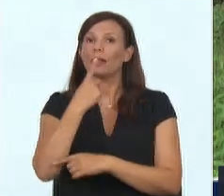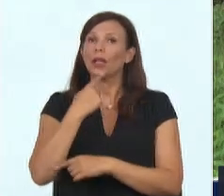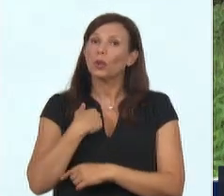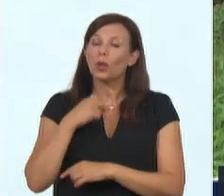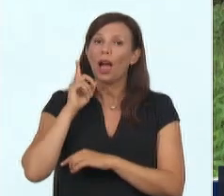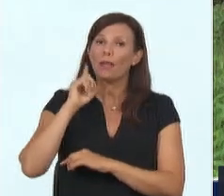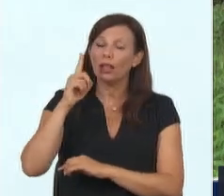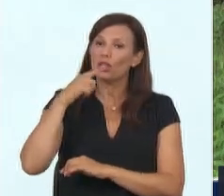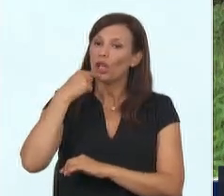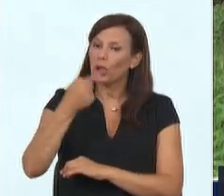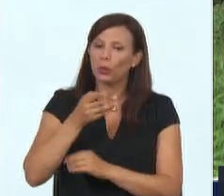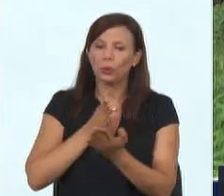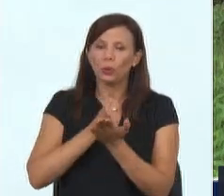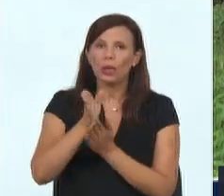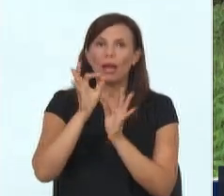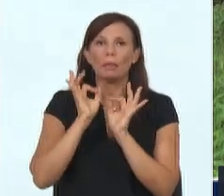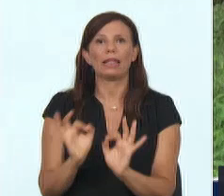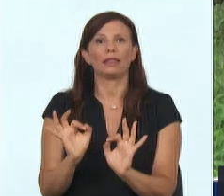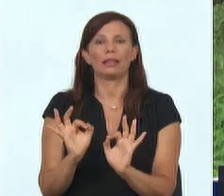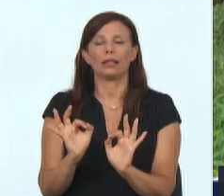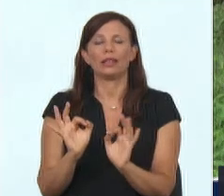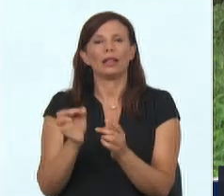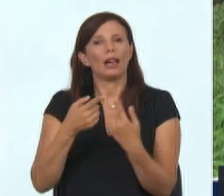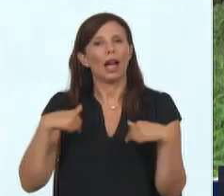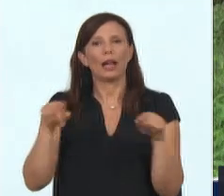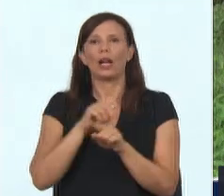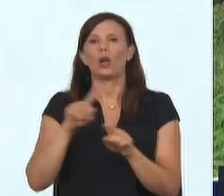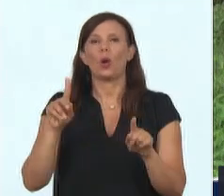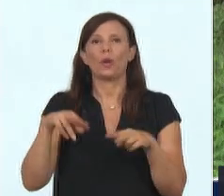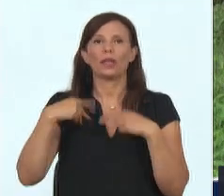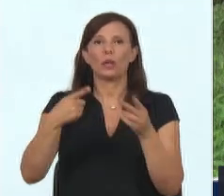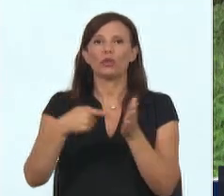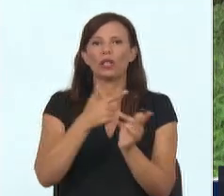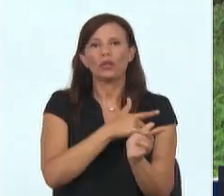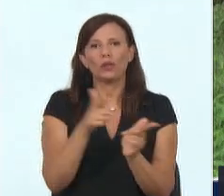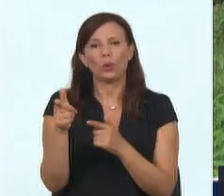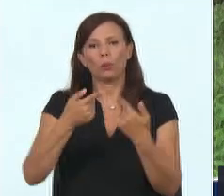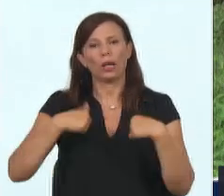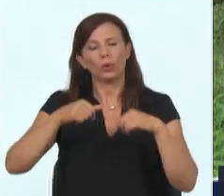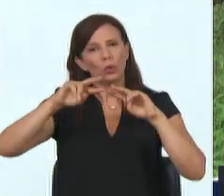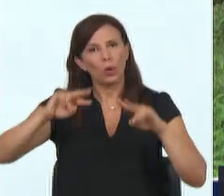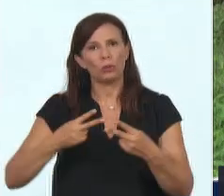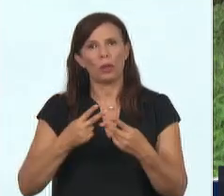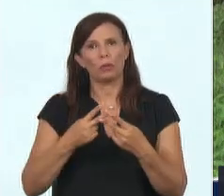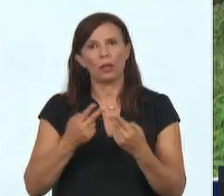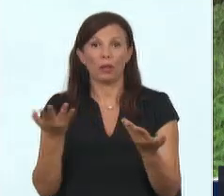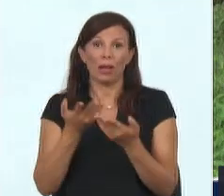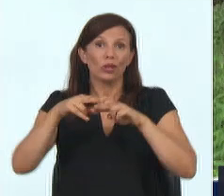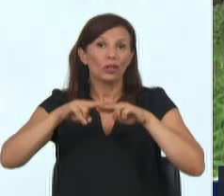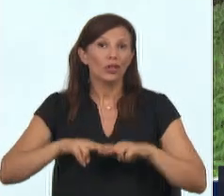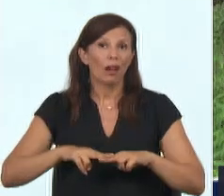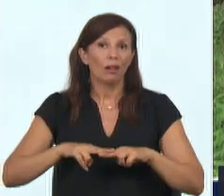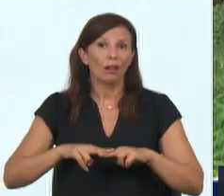שיגידו לנו את האמת. אנחנו לא נחזור לשם ושיתווכו בנו עוד כמה שנים ממה שנשאר מאיתנו,